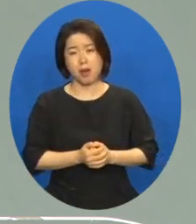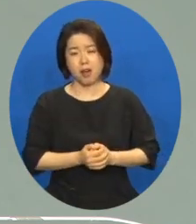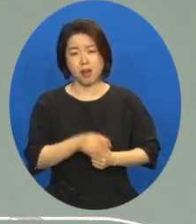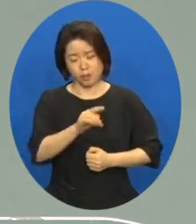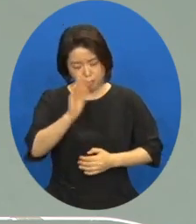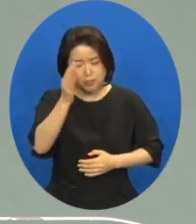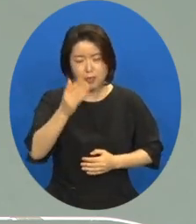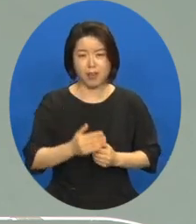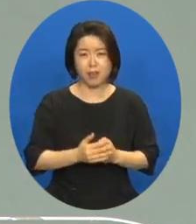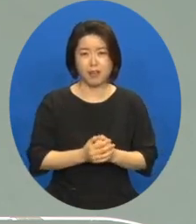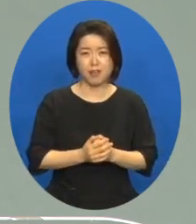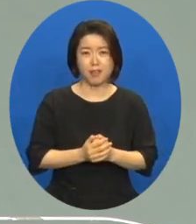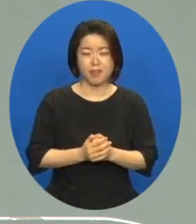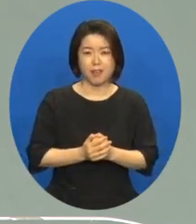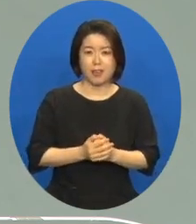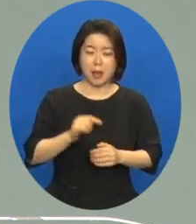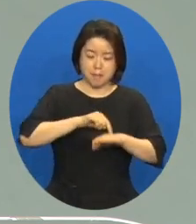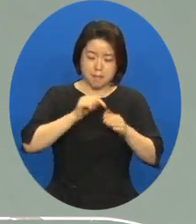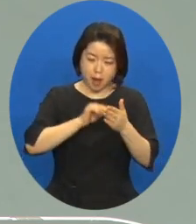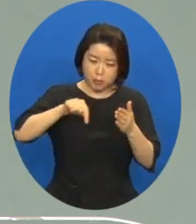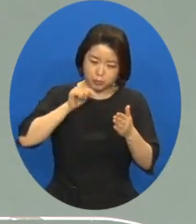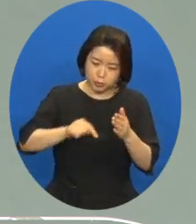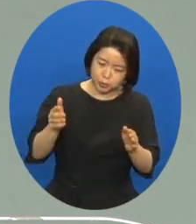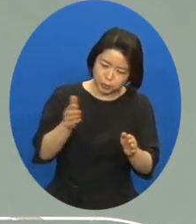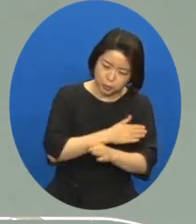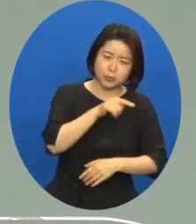쉽겠어요. 마음에서 그렇게 하고 싶다는데.